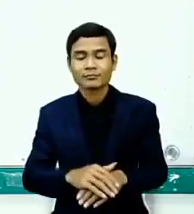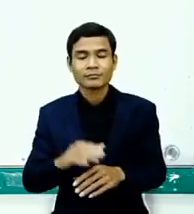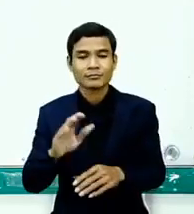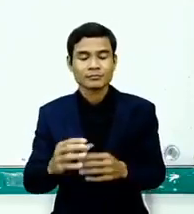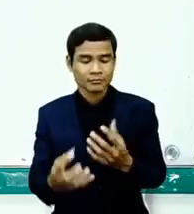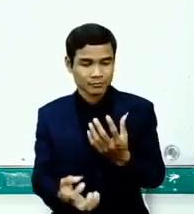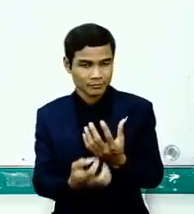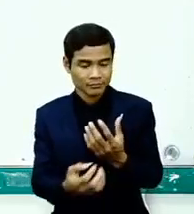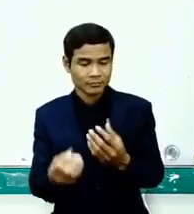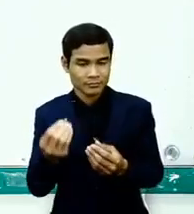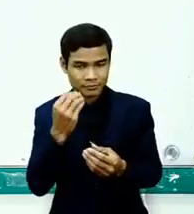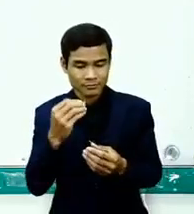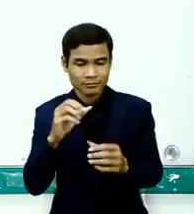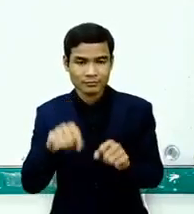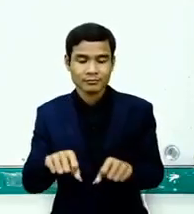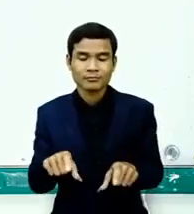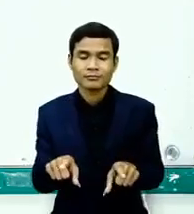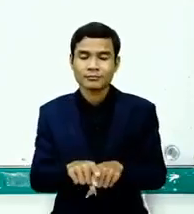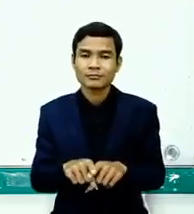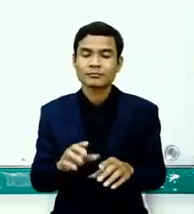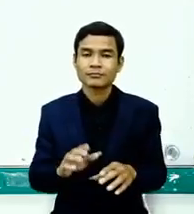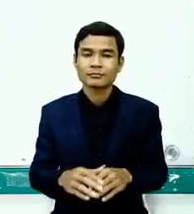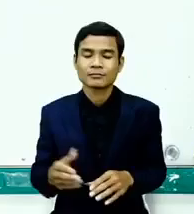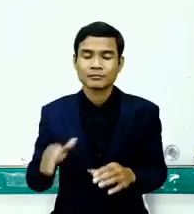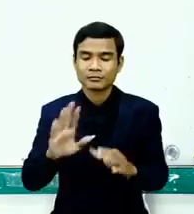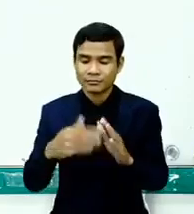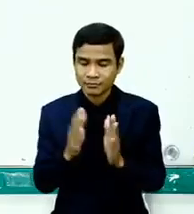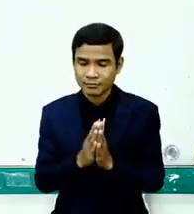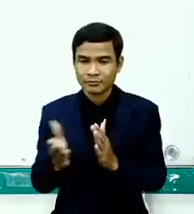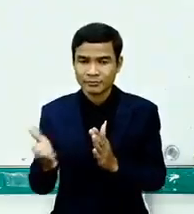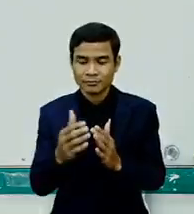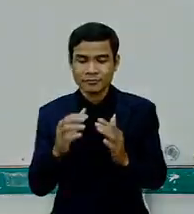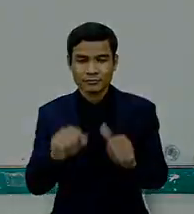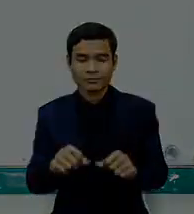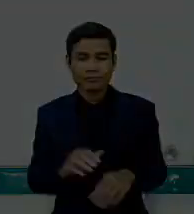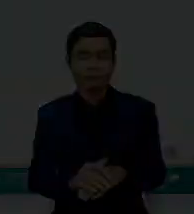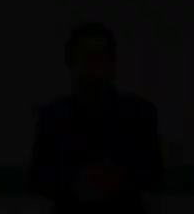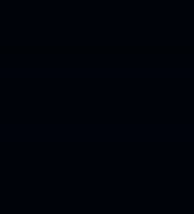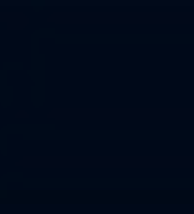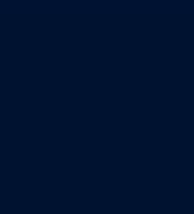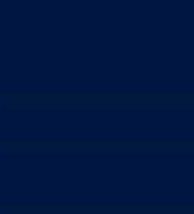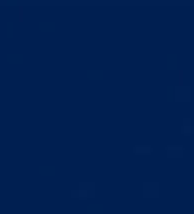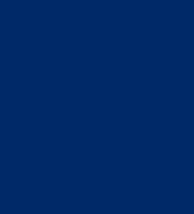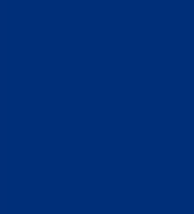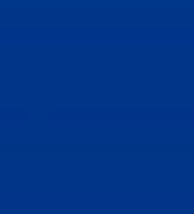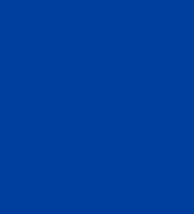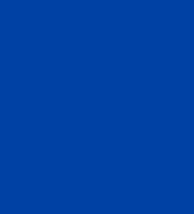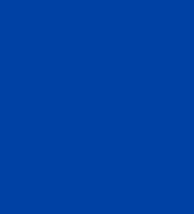មកធ្វើម្ហូបសម្រាប់បរិភោគចាអរគុណច្រើនសូមកូនកូនអង្គុយចុះ